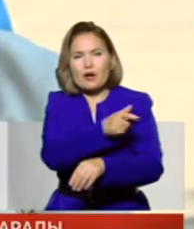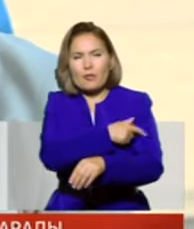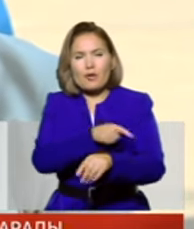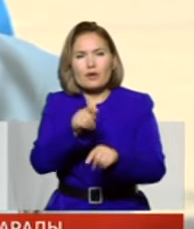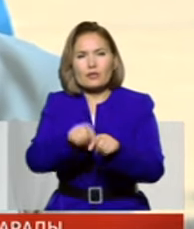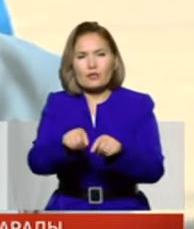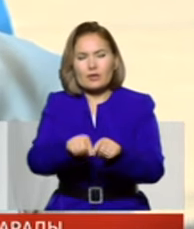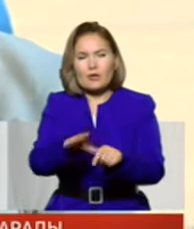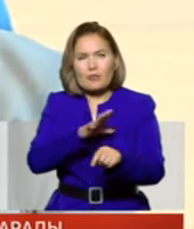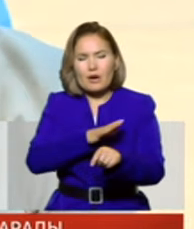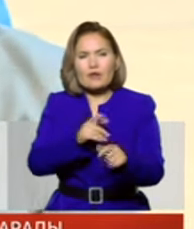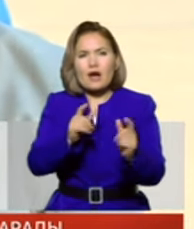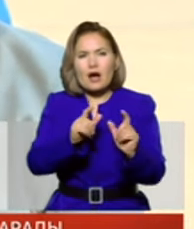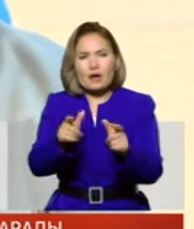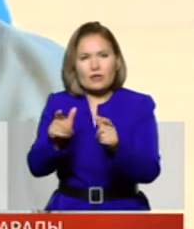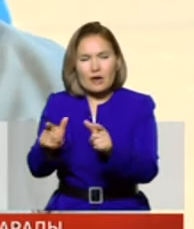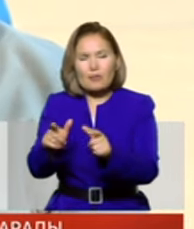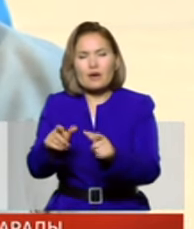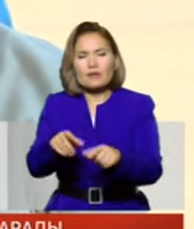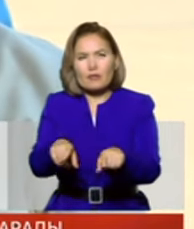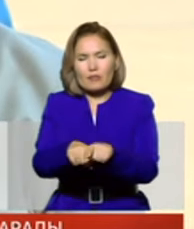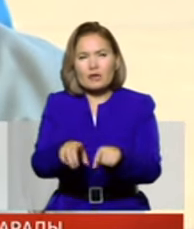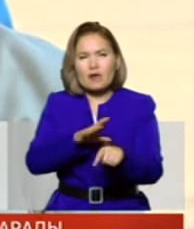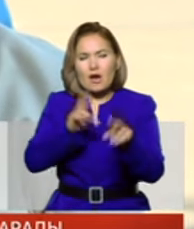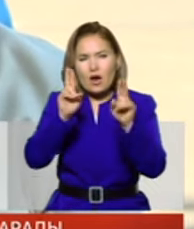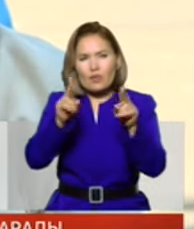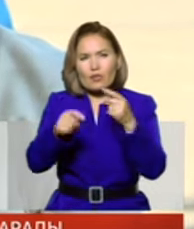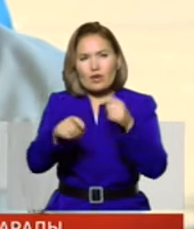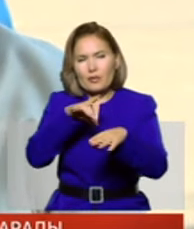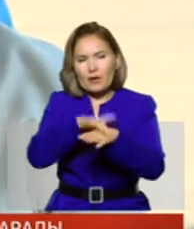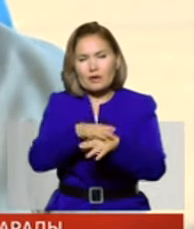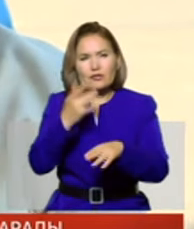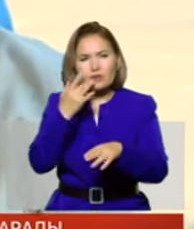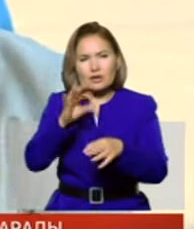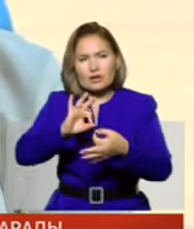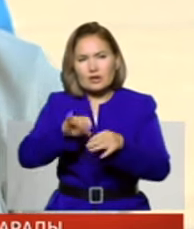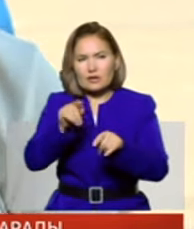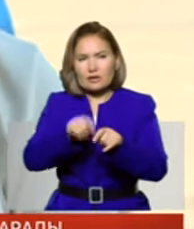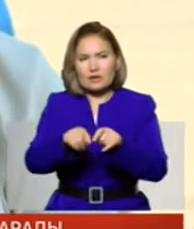сол жерде хаттама толтырды. Біз енді дәл осында рейдті үнемі өткізіп тұрамыз.